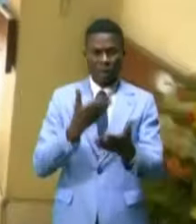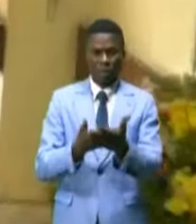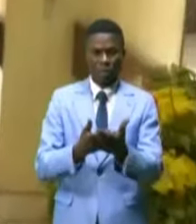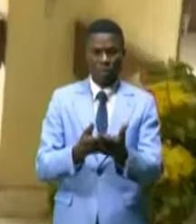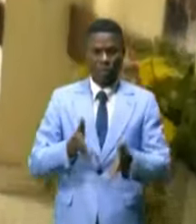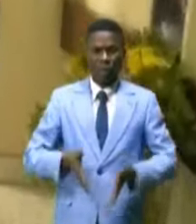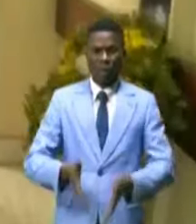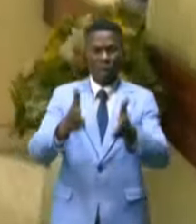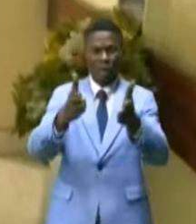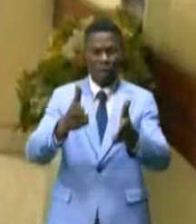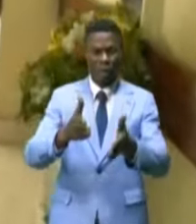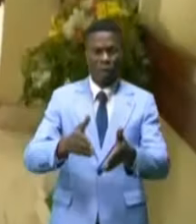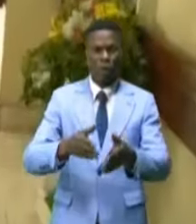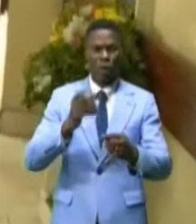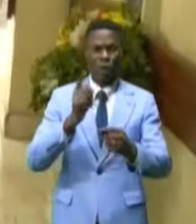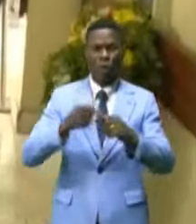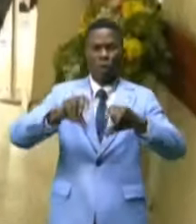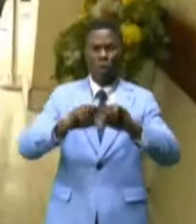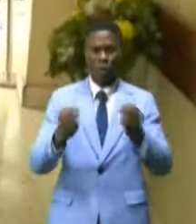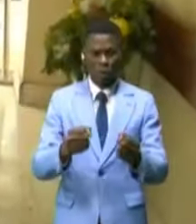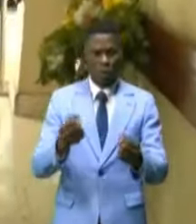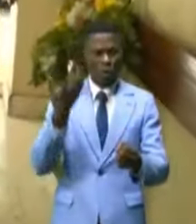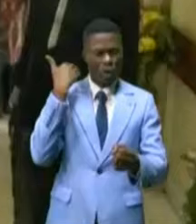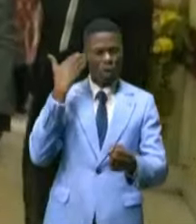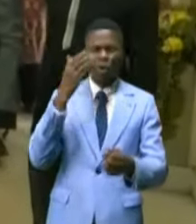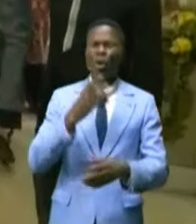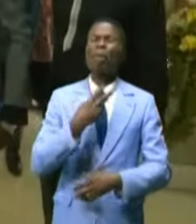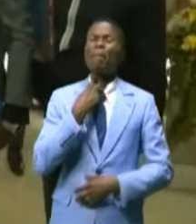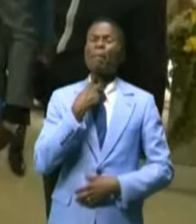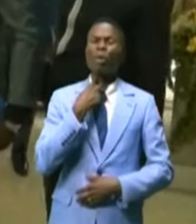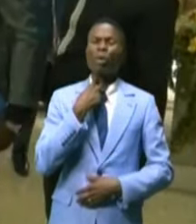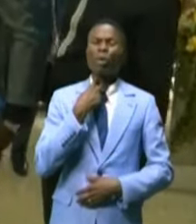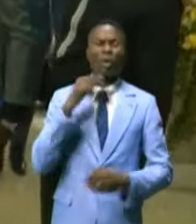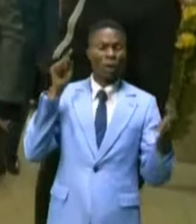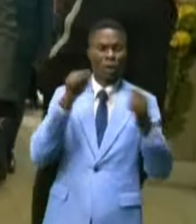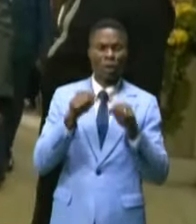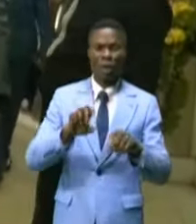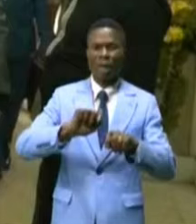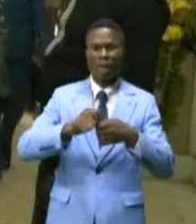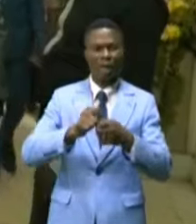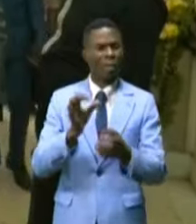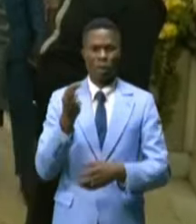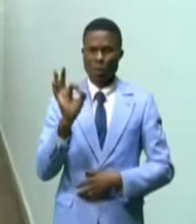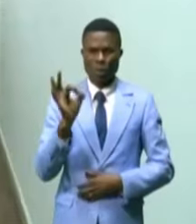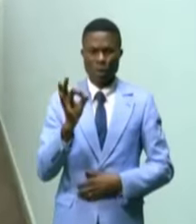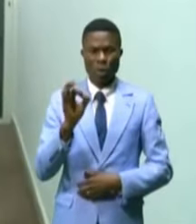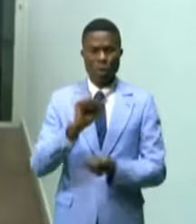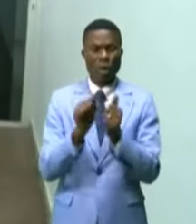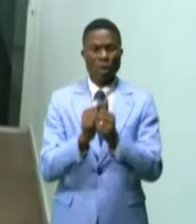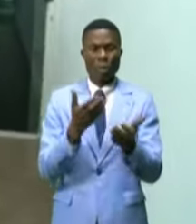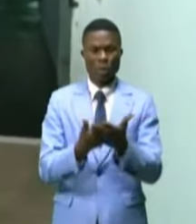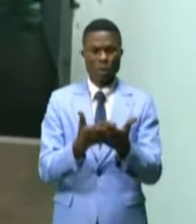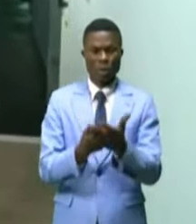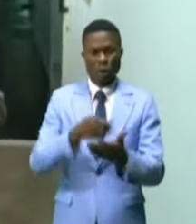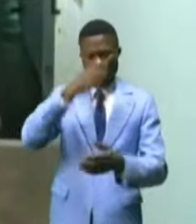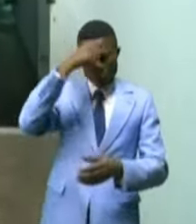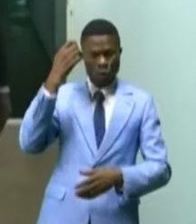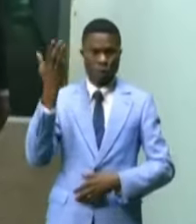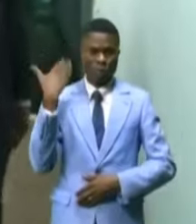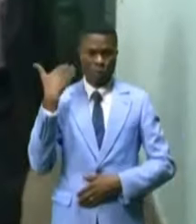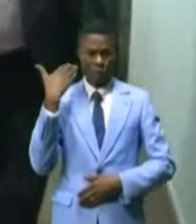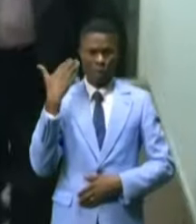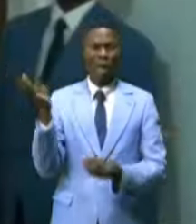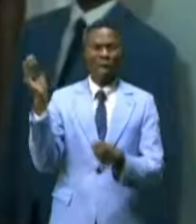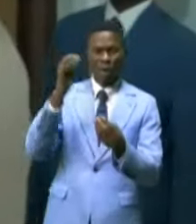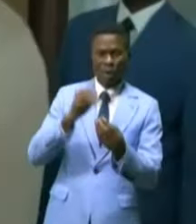tuyaux ont été cassés et déterrés et jusqu'à ce jour, il n'y a pas eu réparation. À cette situation de pénurie d'eau s'est